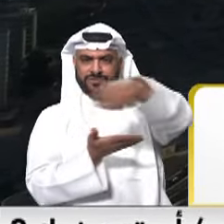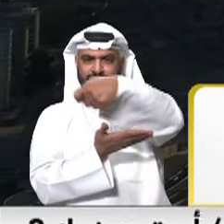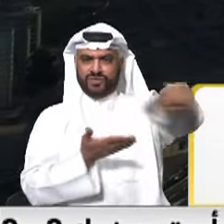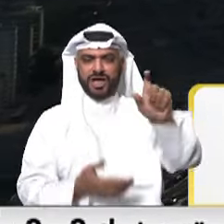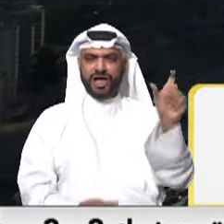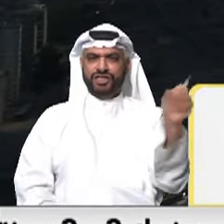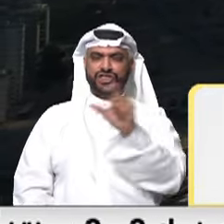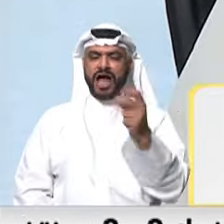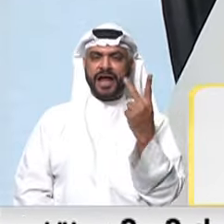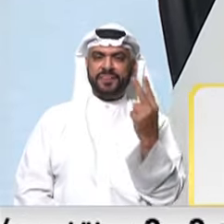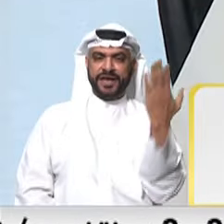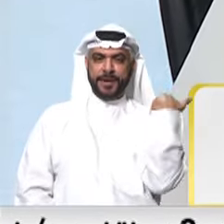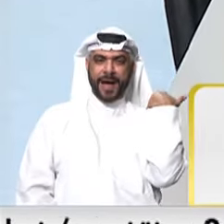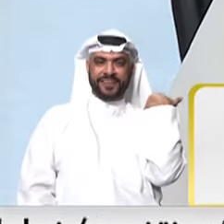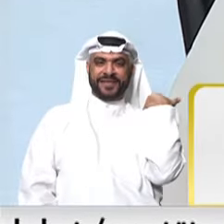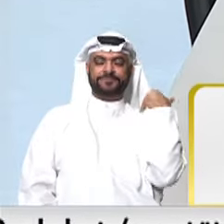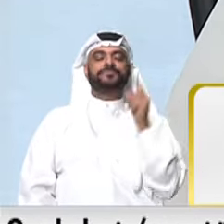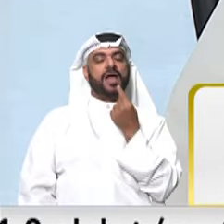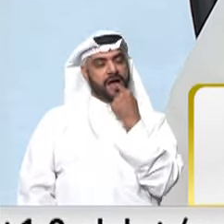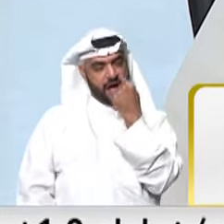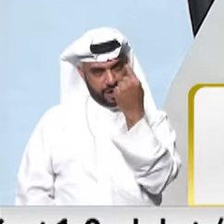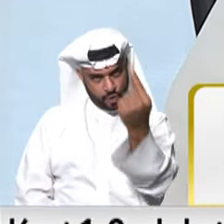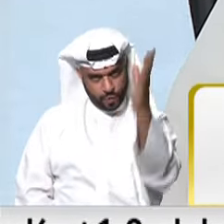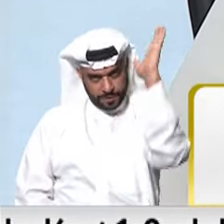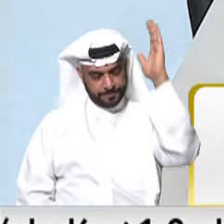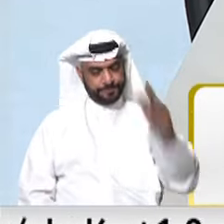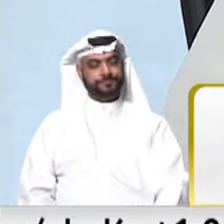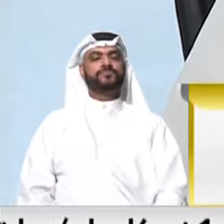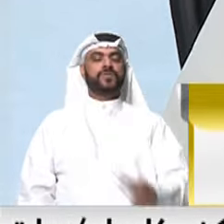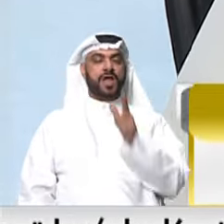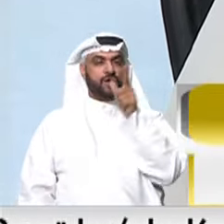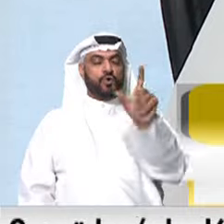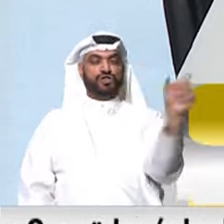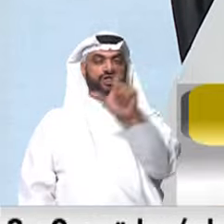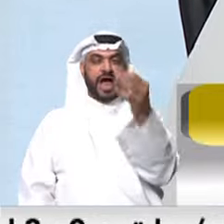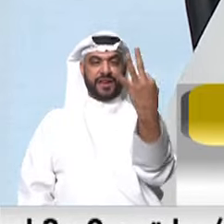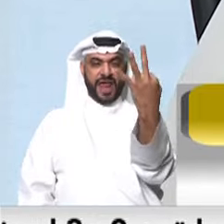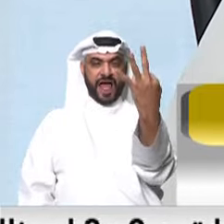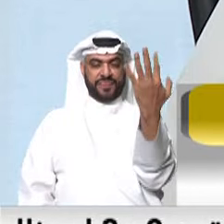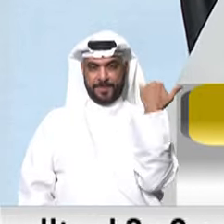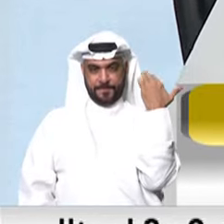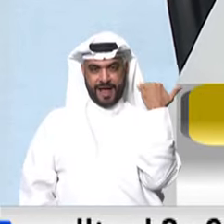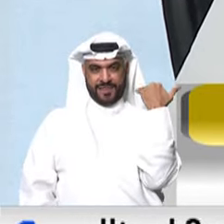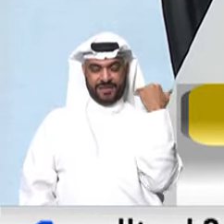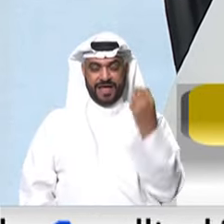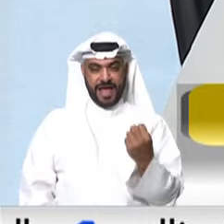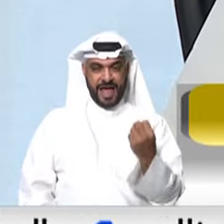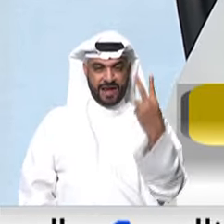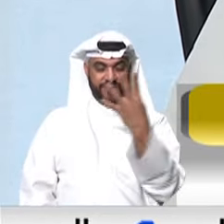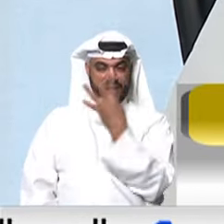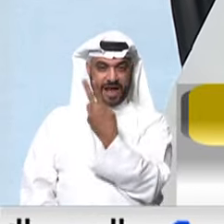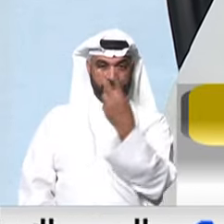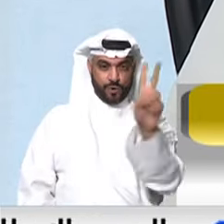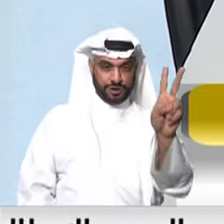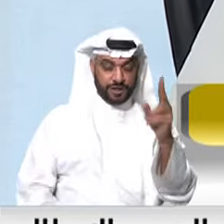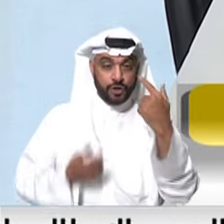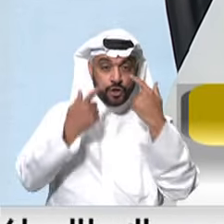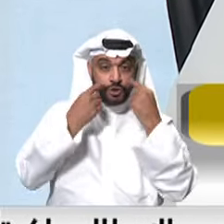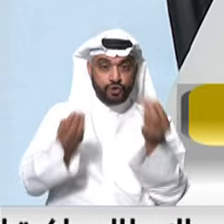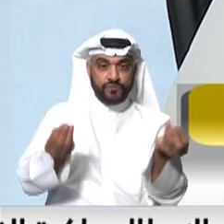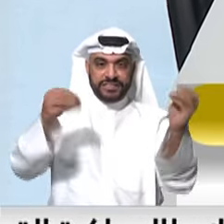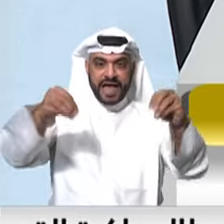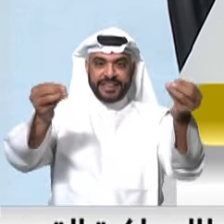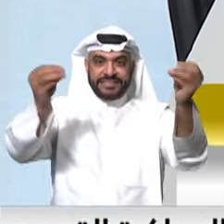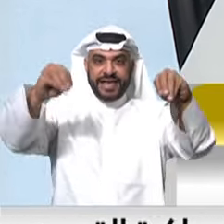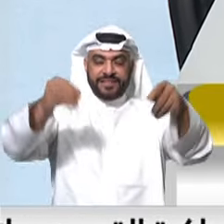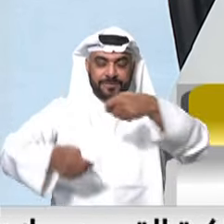فبراير الماضي اذا بنتكلم على شهر لاثه شهر مارس تحديدا سنه 2024 راح نلقى في تزايد في عدد